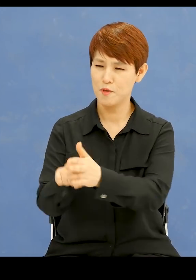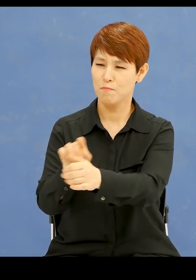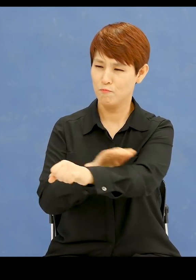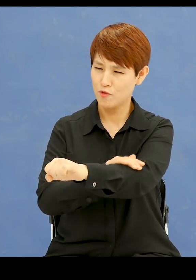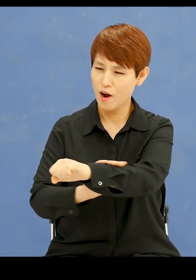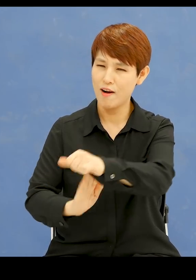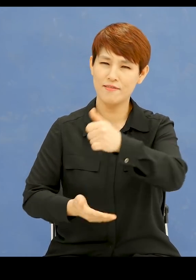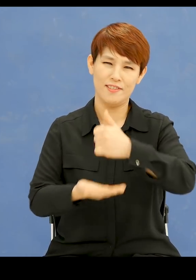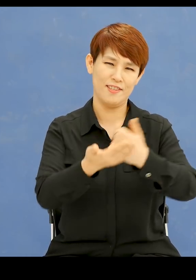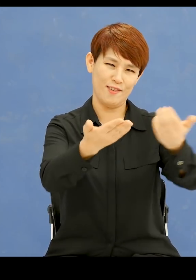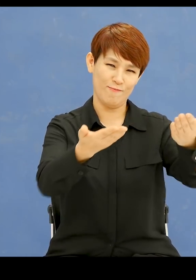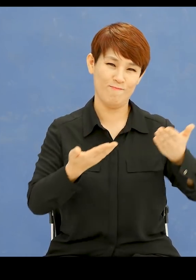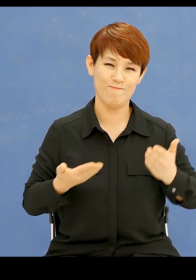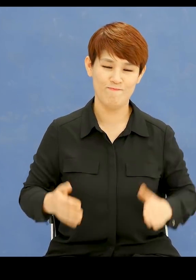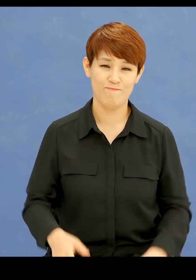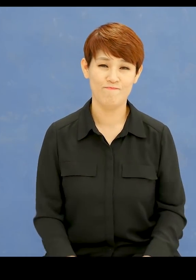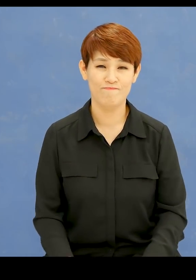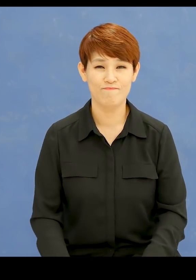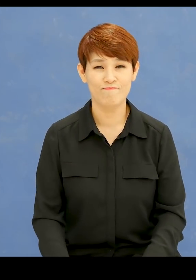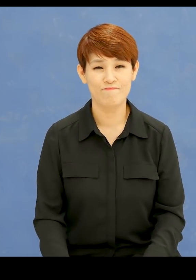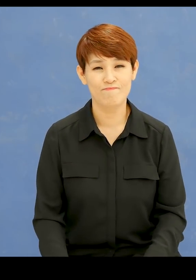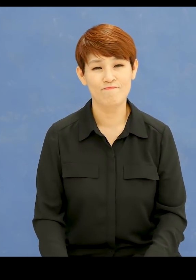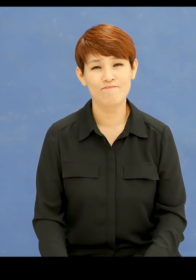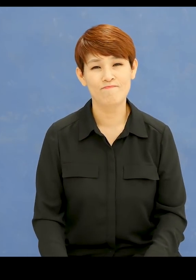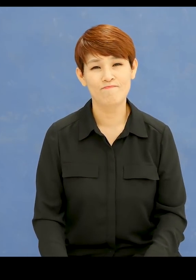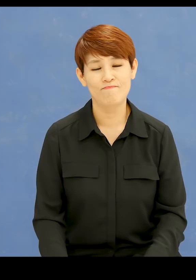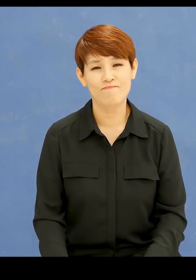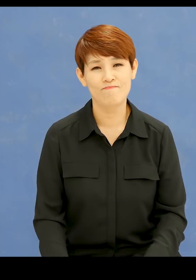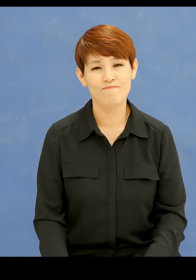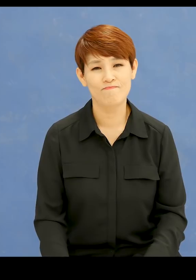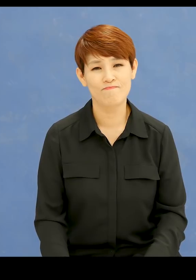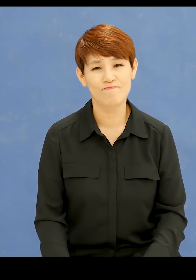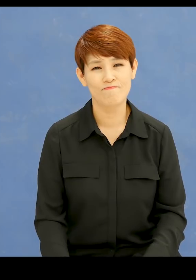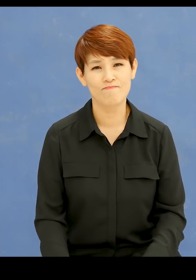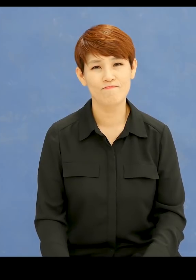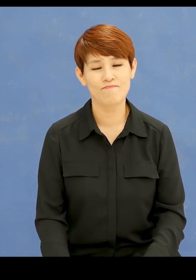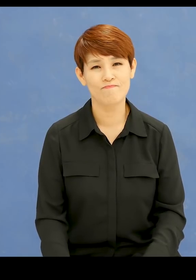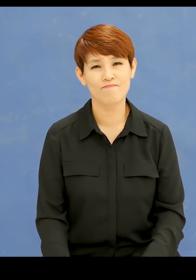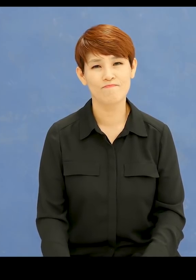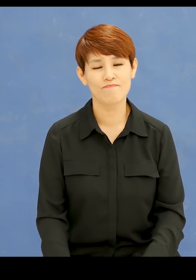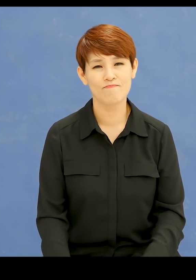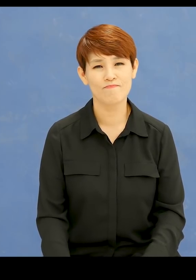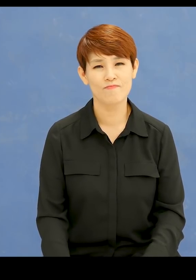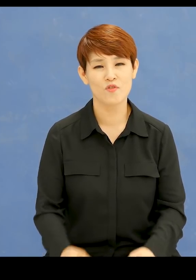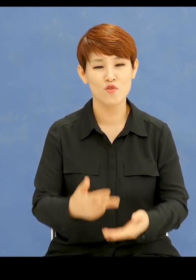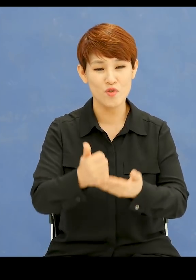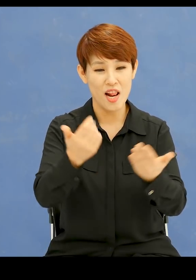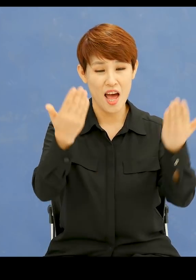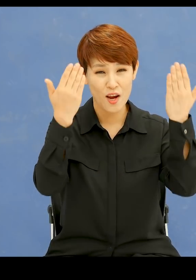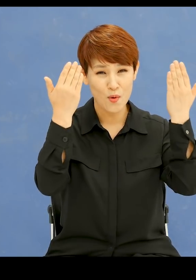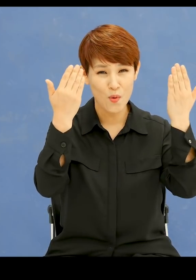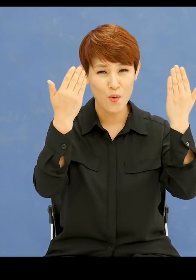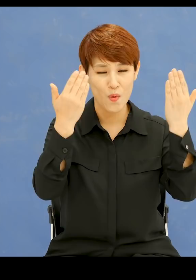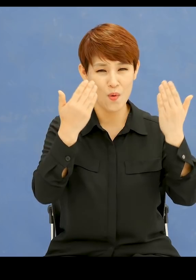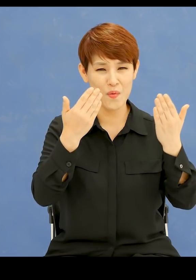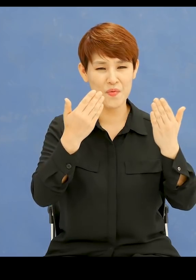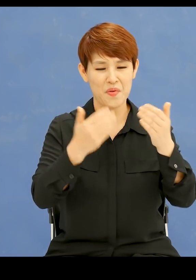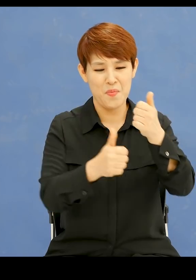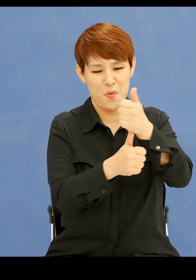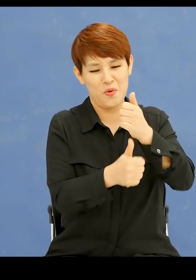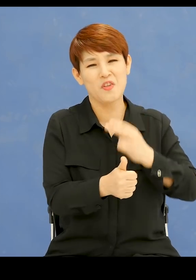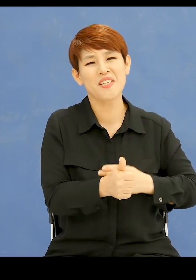칭찬도 해주시고 그냥 아이들 그 주일학교 보조 교사하면서 요구르트라도 나눠주는 게 너무 행복했던 것